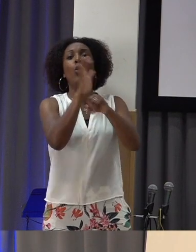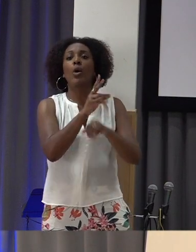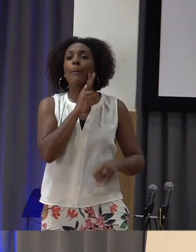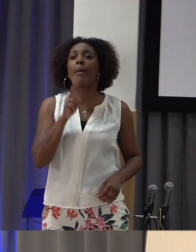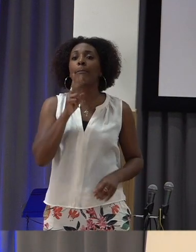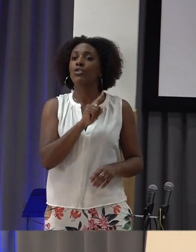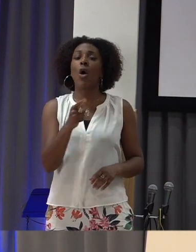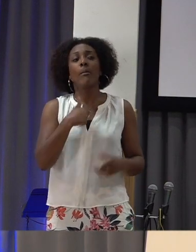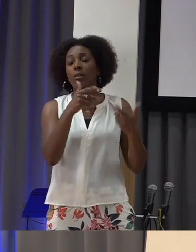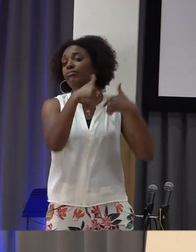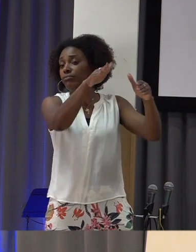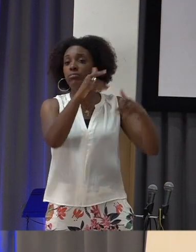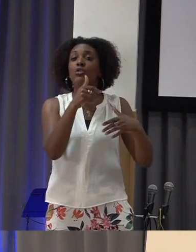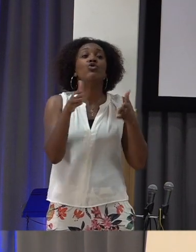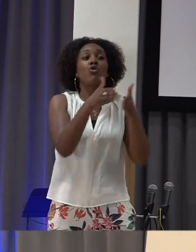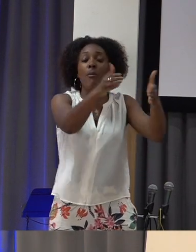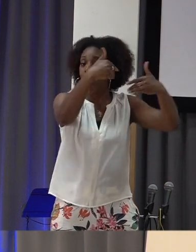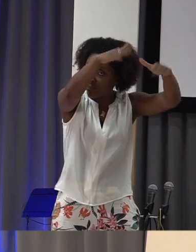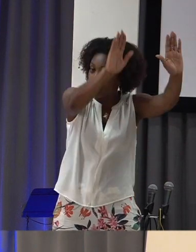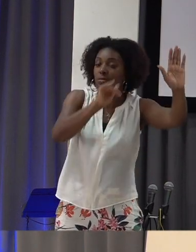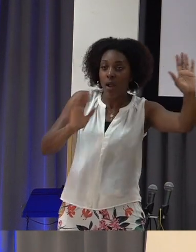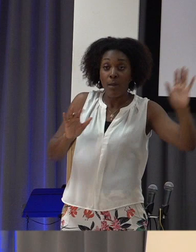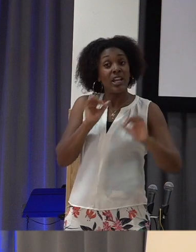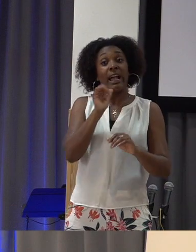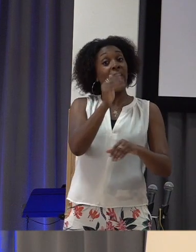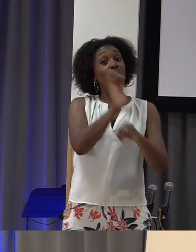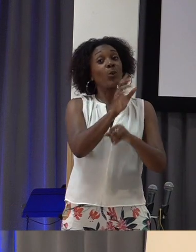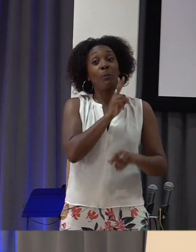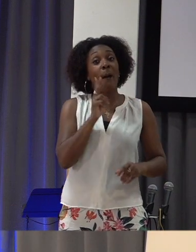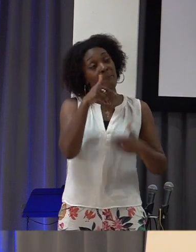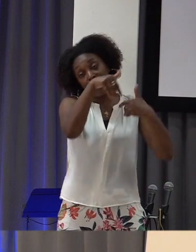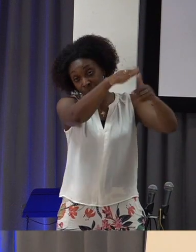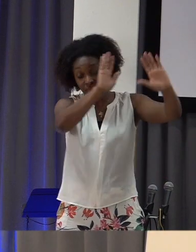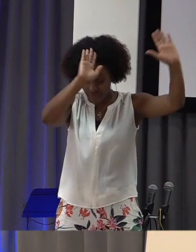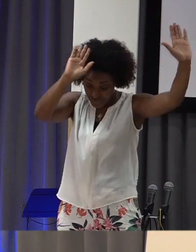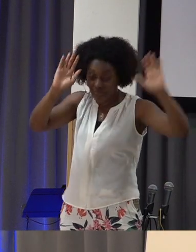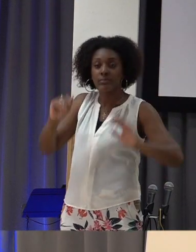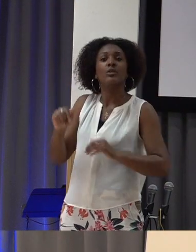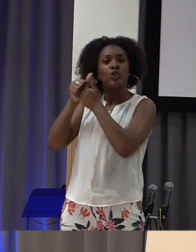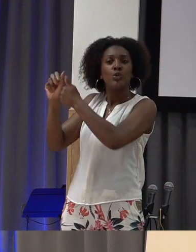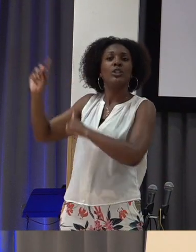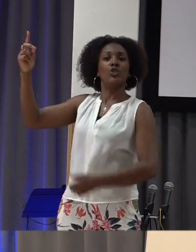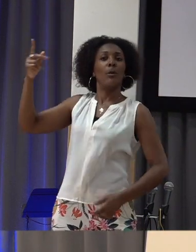son chemin. Donc, on va parler maintenant du refus de l'intolérance.